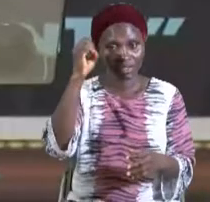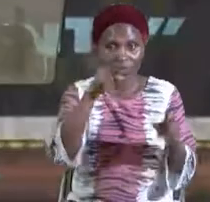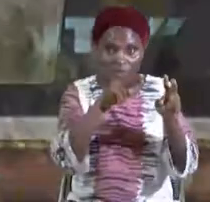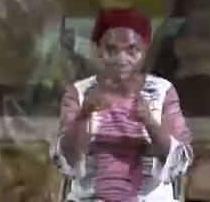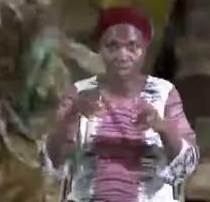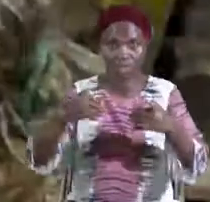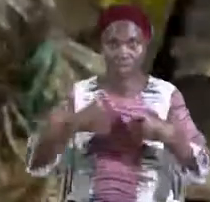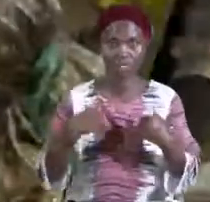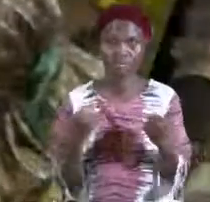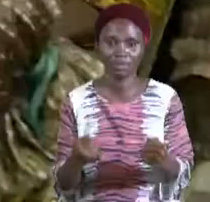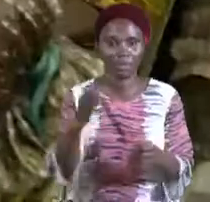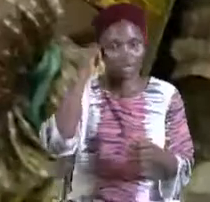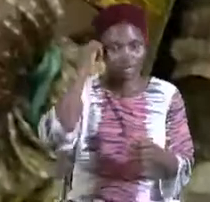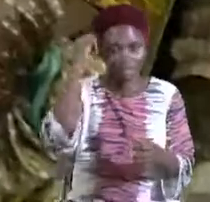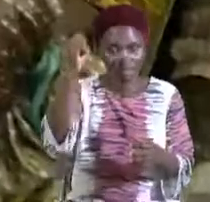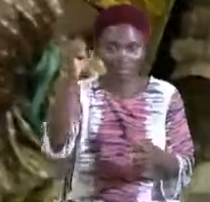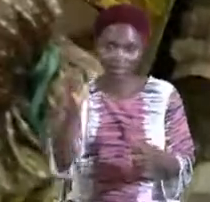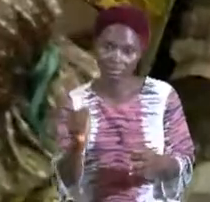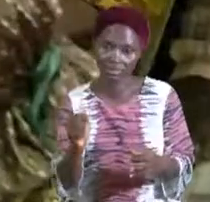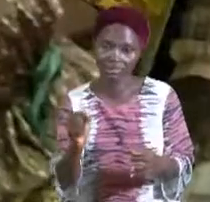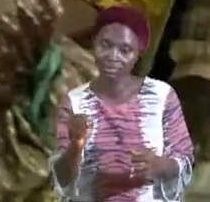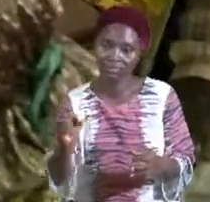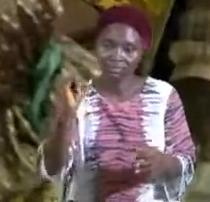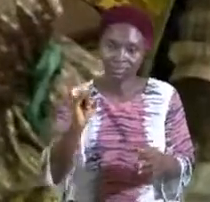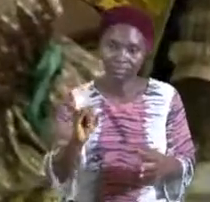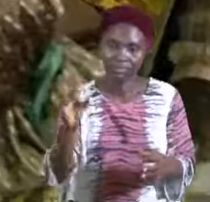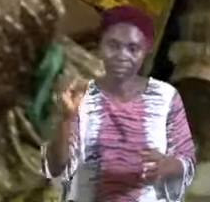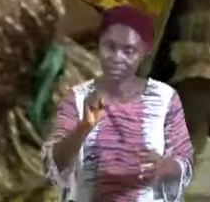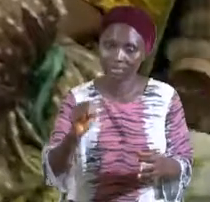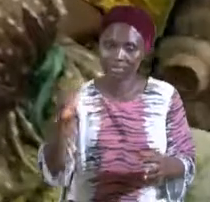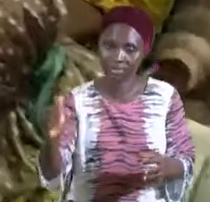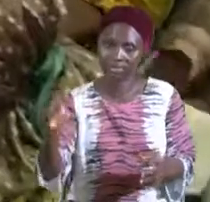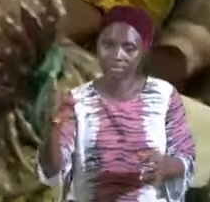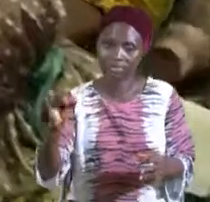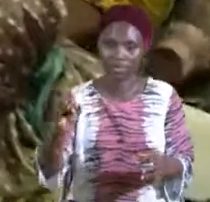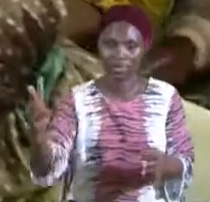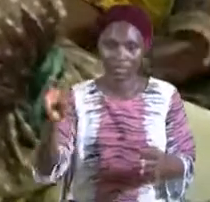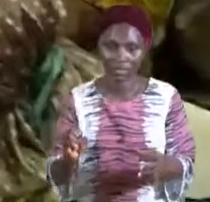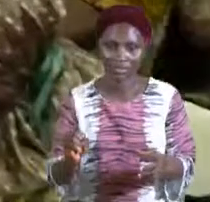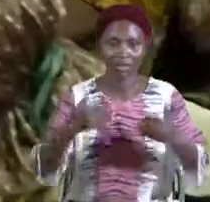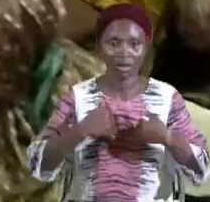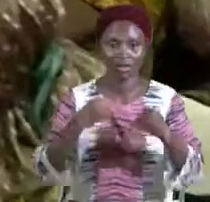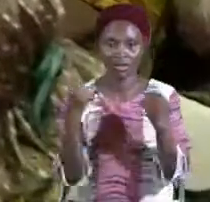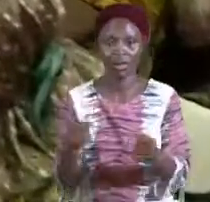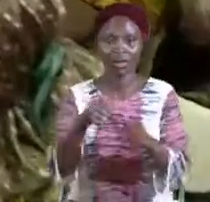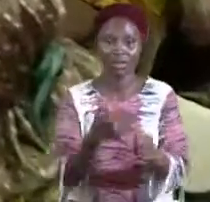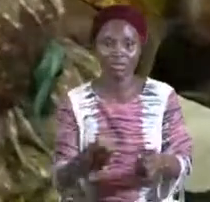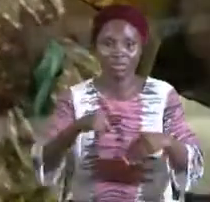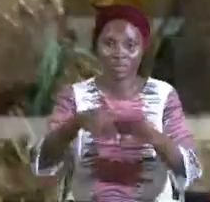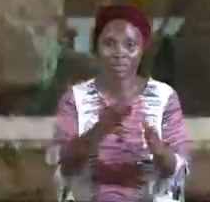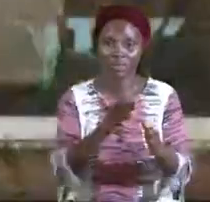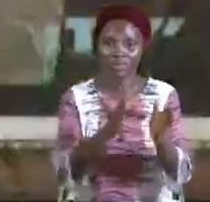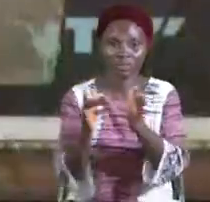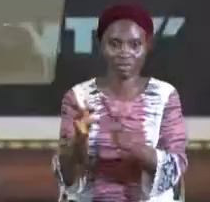a de puissance. Sa salive a de puissance. Tout ce qui concerne Jésus-Christ a la puissance divine. Et quel que soit ce